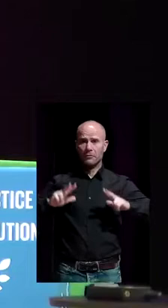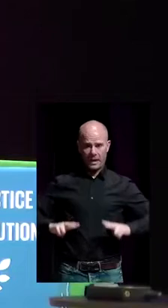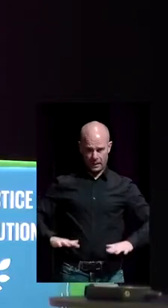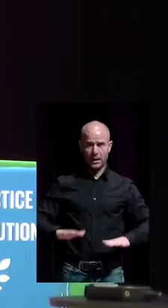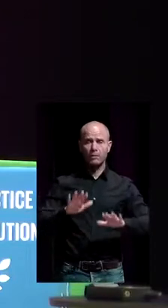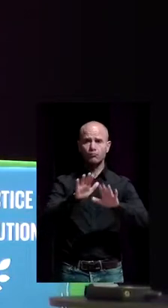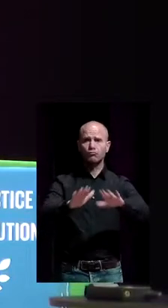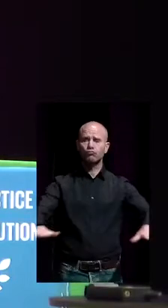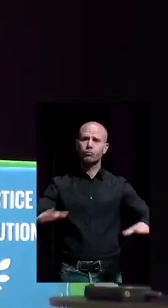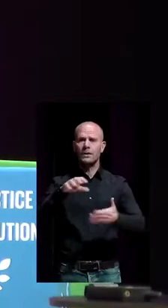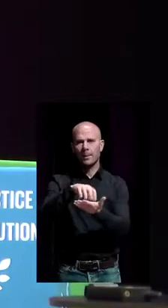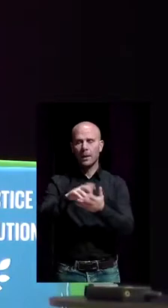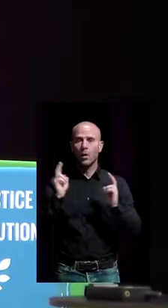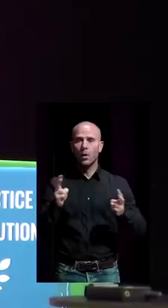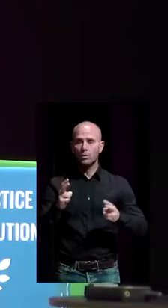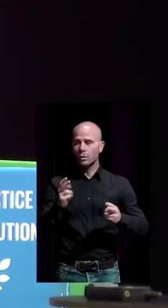minst säkerställa